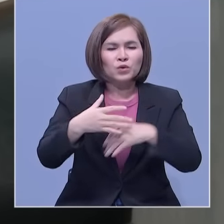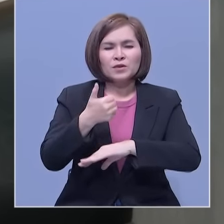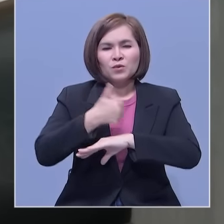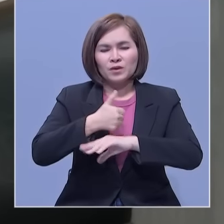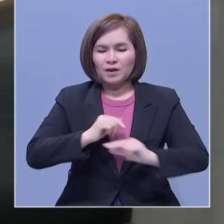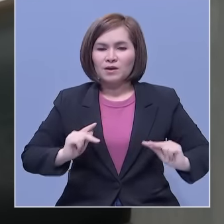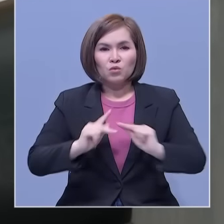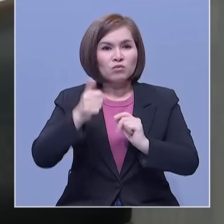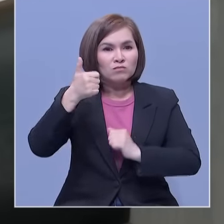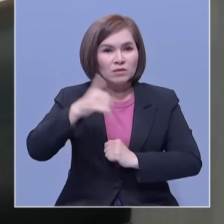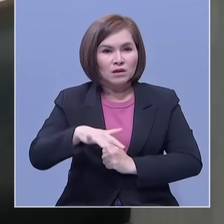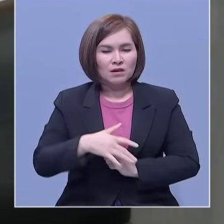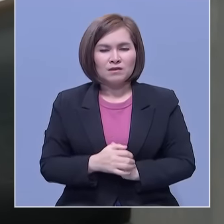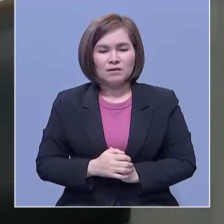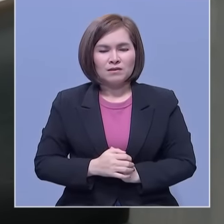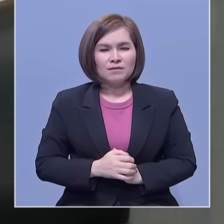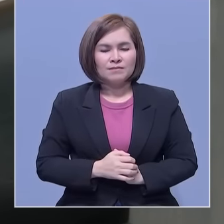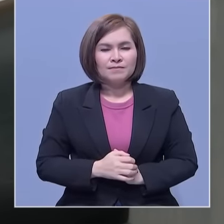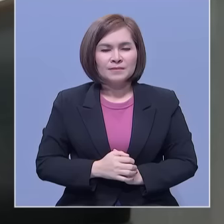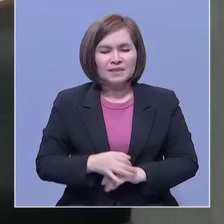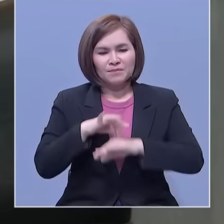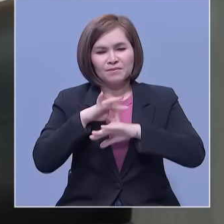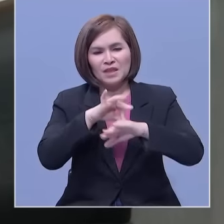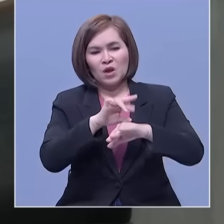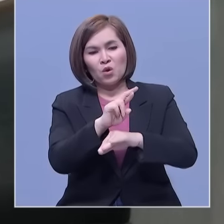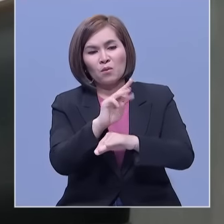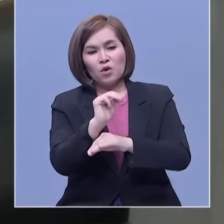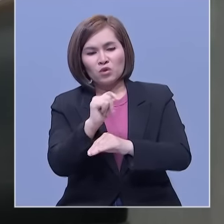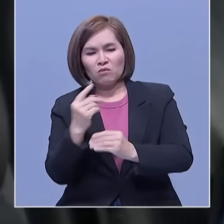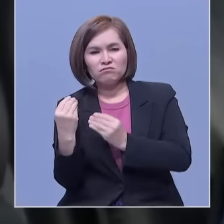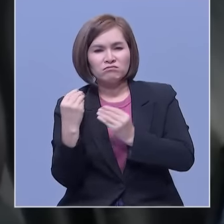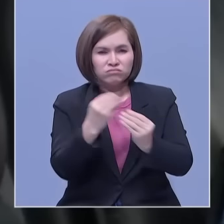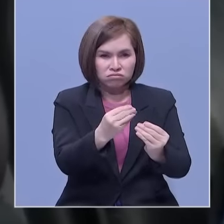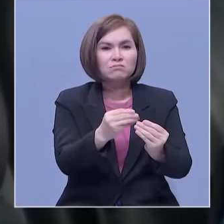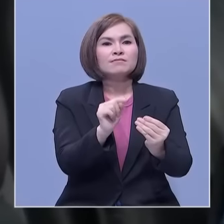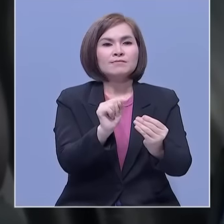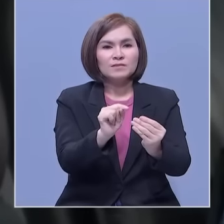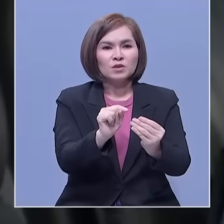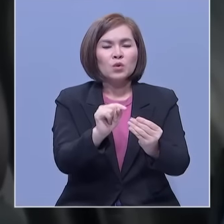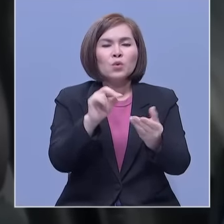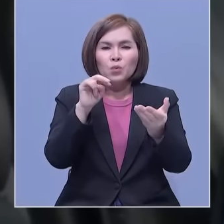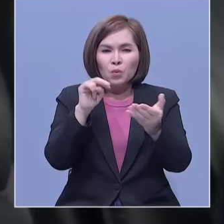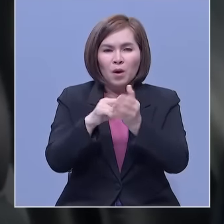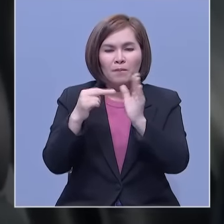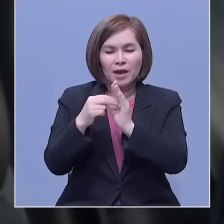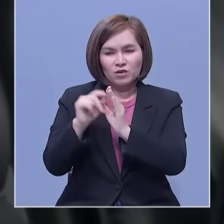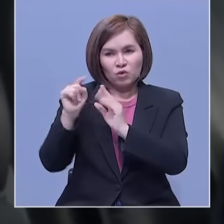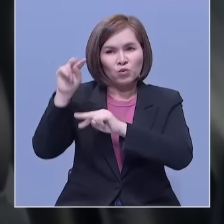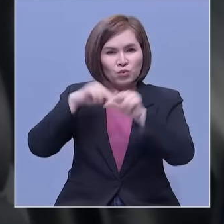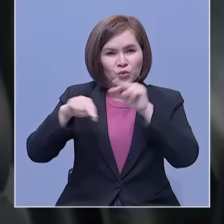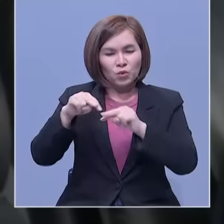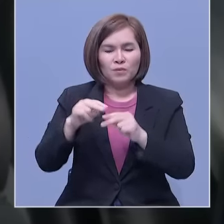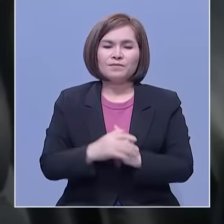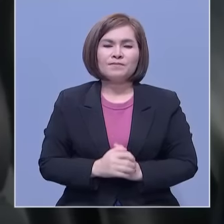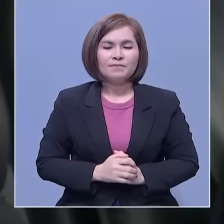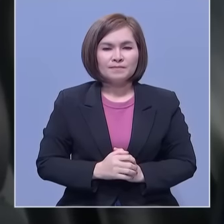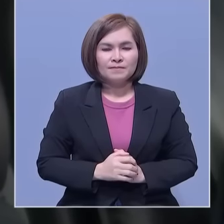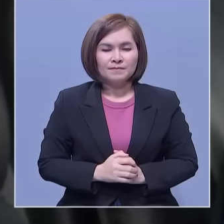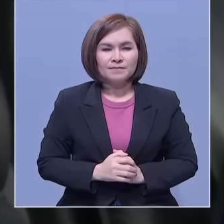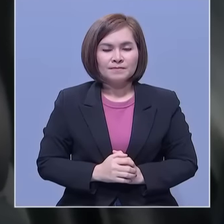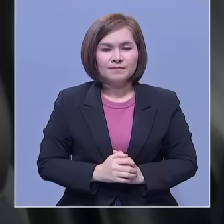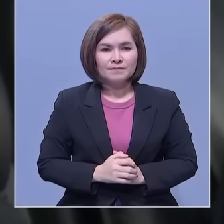คุณสมบัติต้องห้ามกับการเป็นรัฐมนตรีแต่คุณเศรษฐายังมีการยื่นทูนเกล้าแต่งตั้งคุณพิชิตให้เป็นรัฐมนตรีนะ